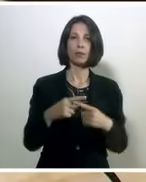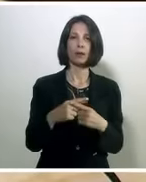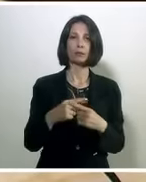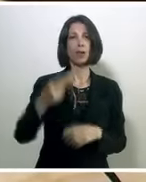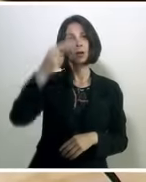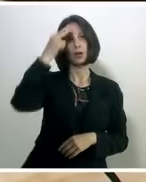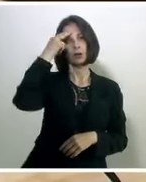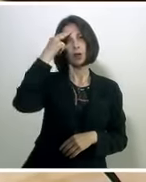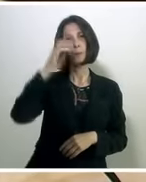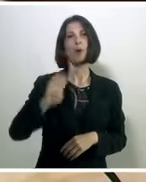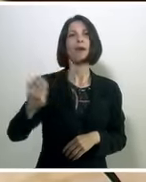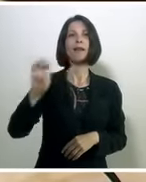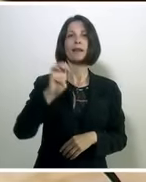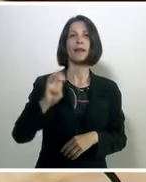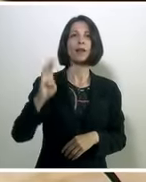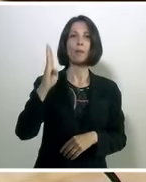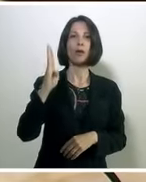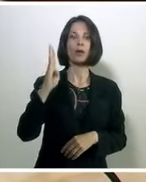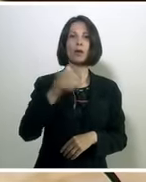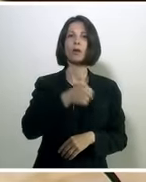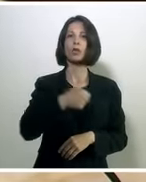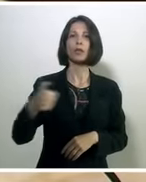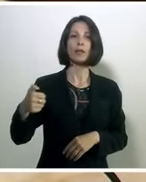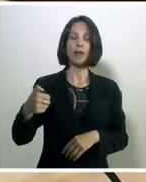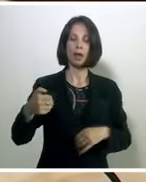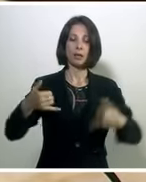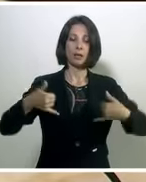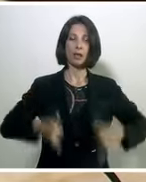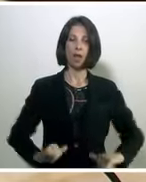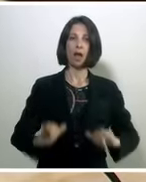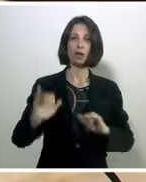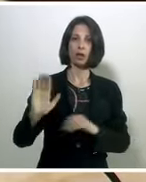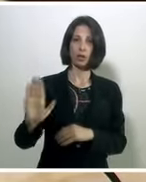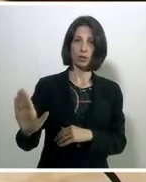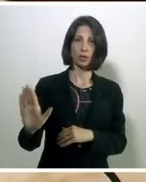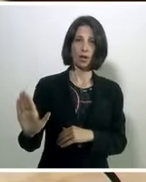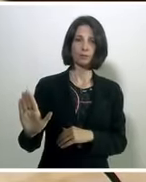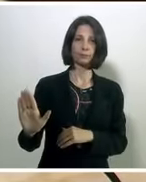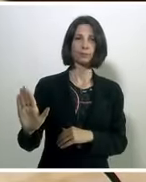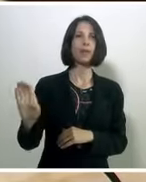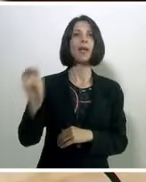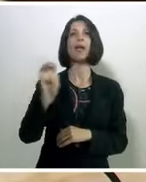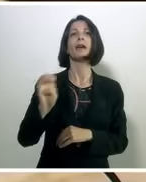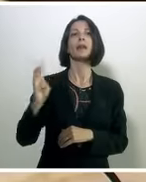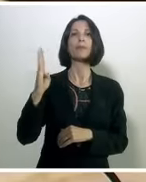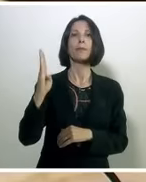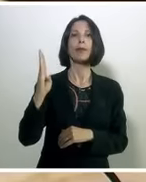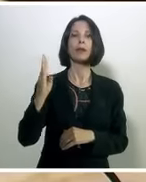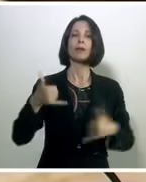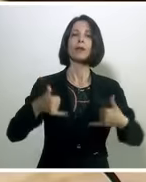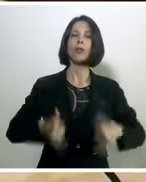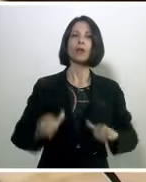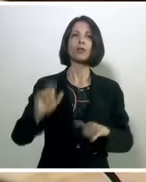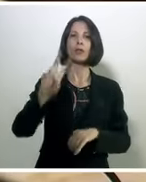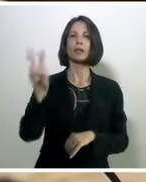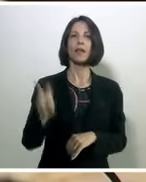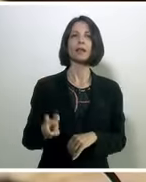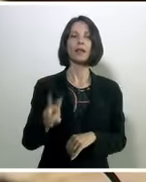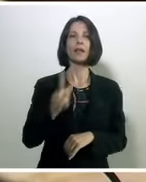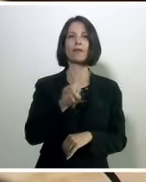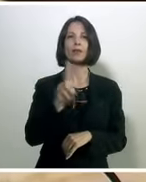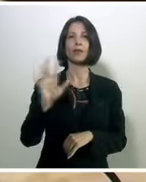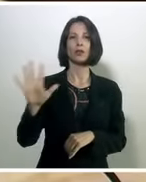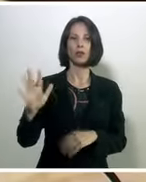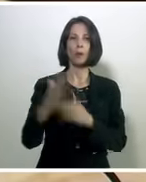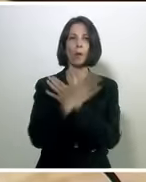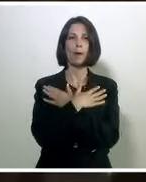Berlinguer nel centenario della sua nascita Enco Berlinguer a Sassari il 25 maggio del